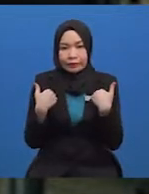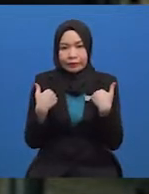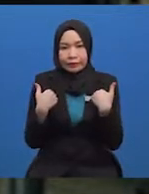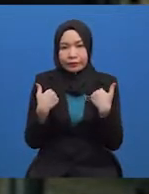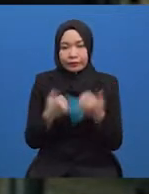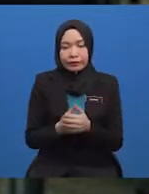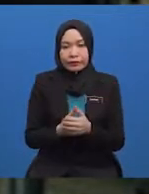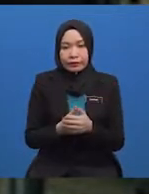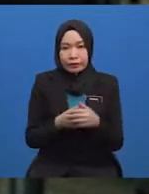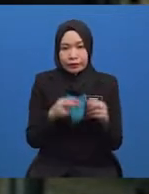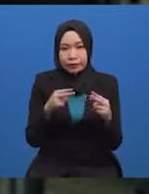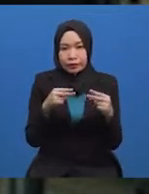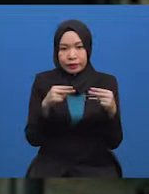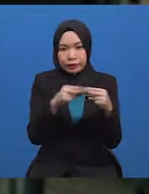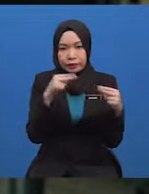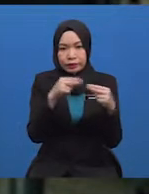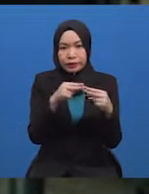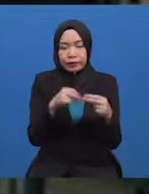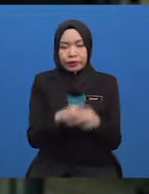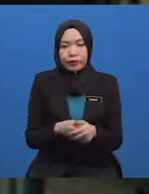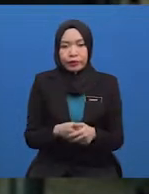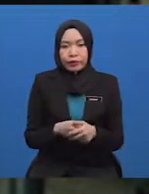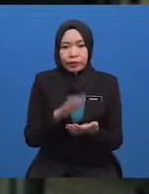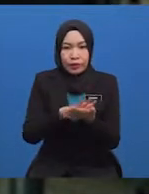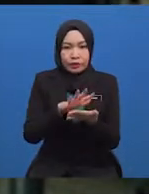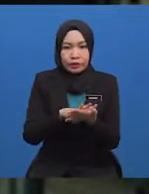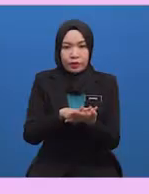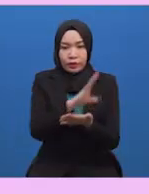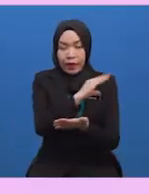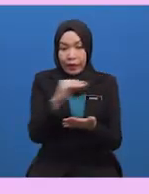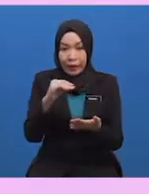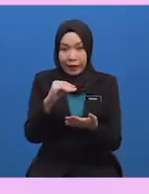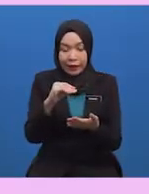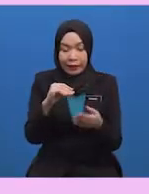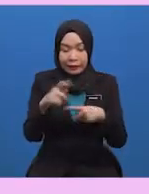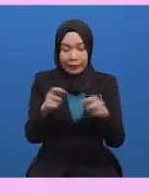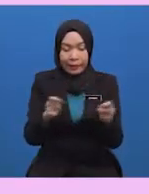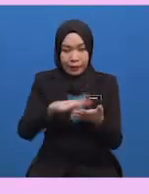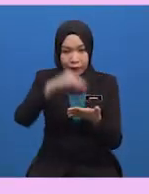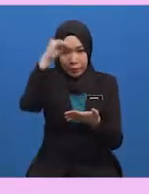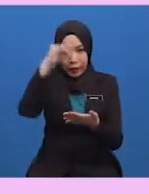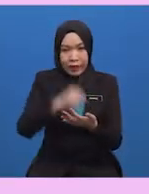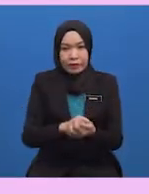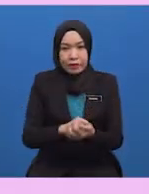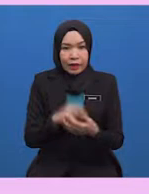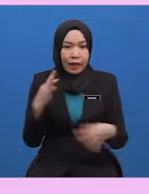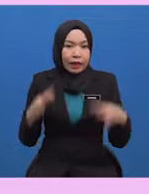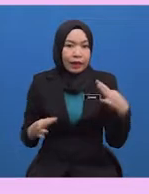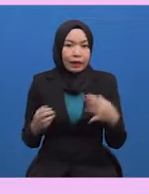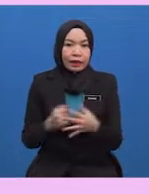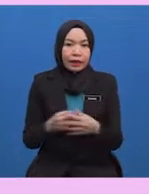seperti sekolah, kolej dan pusat kemahiran. Ketujuh, perubahan gaya